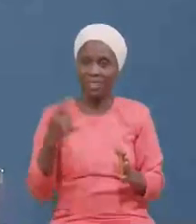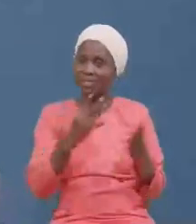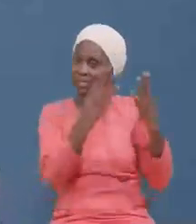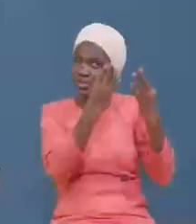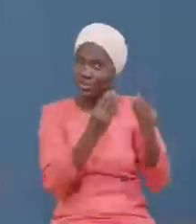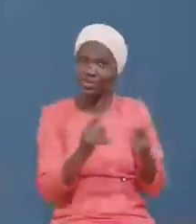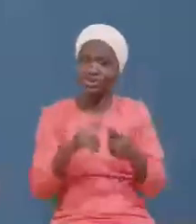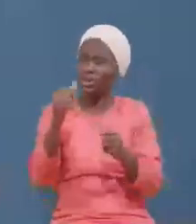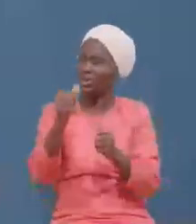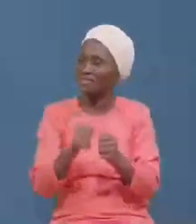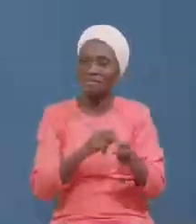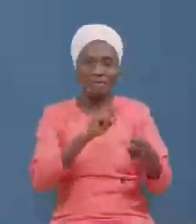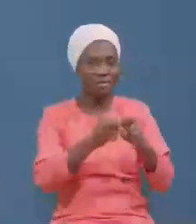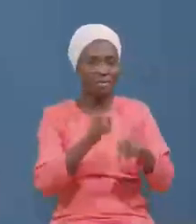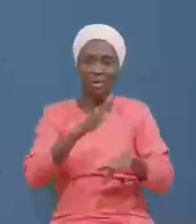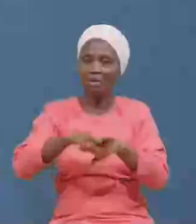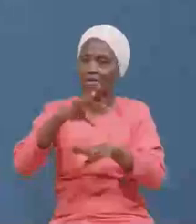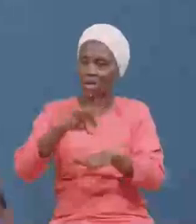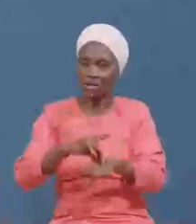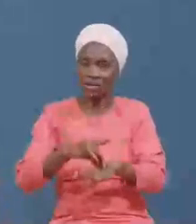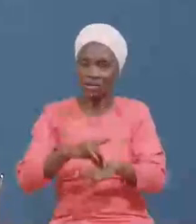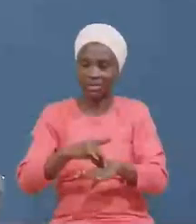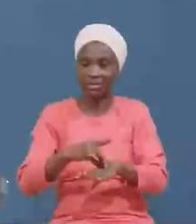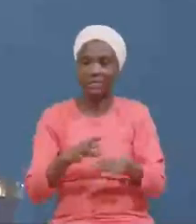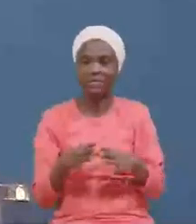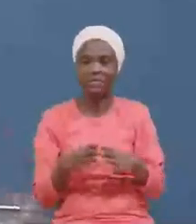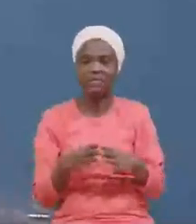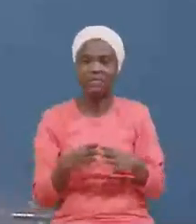la solution à tout problème sur terre.